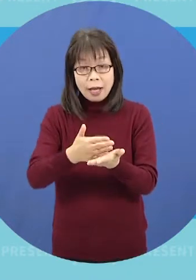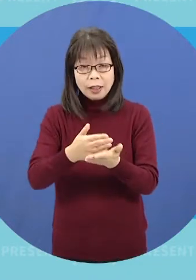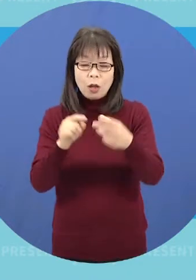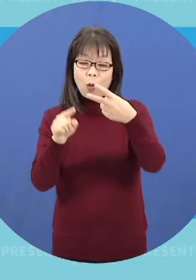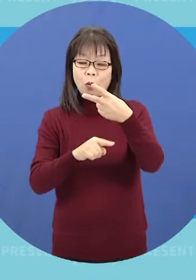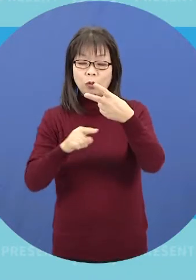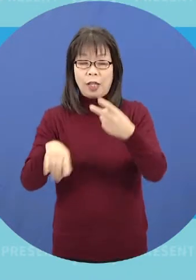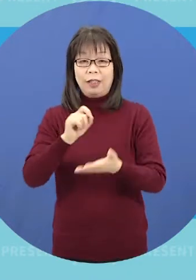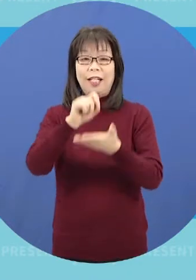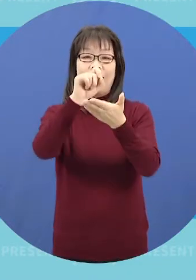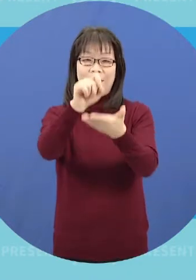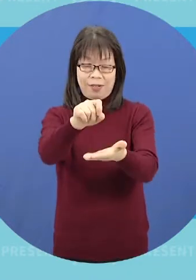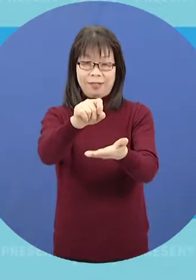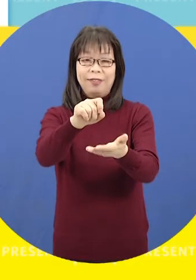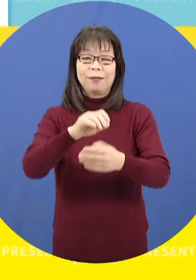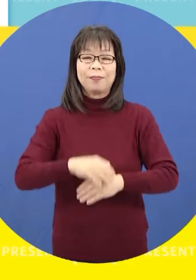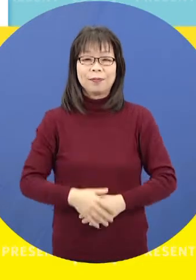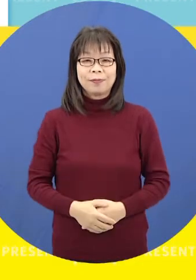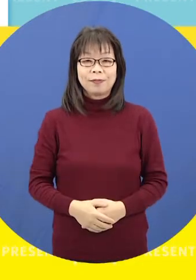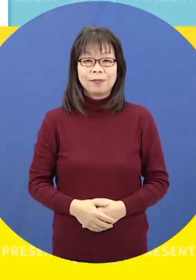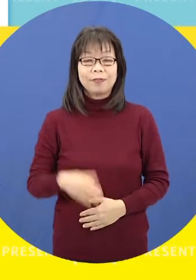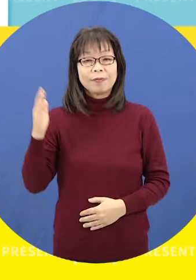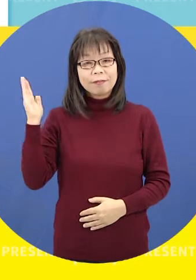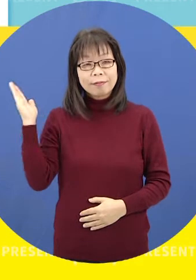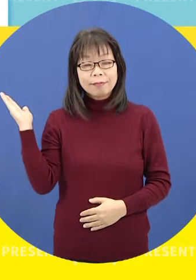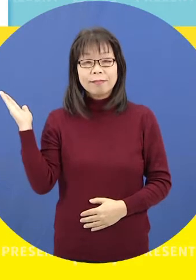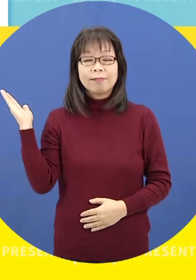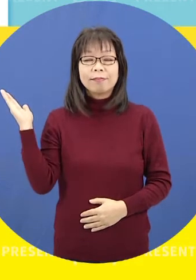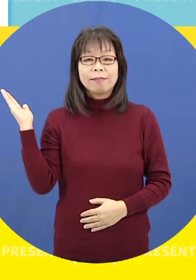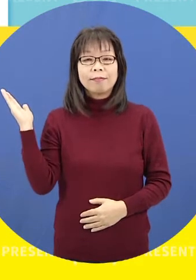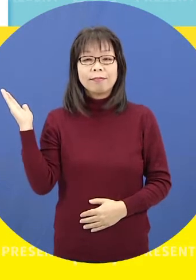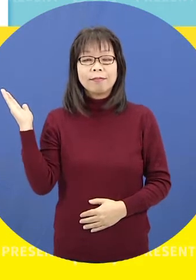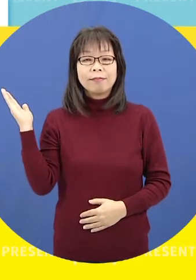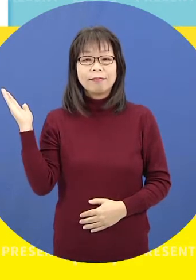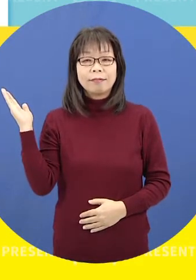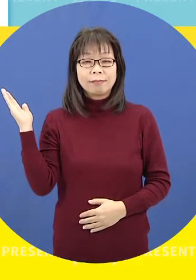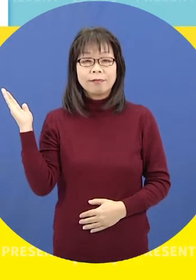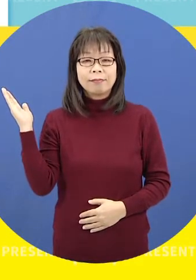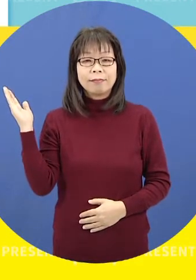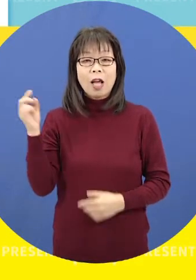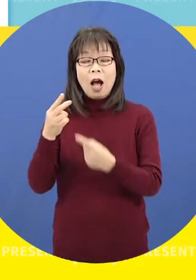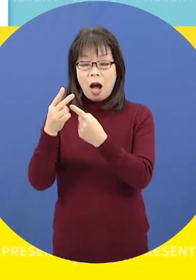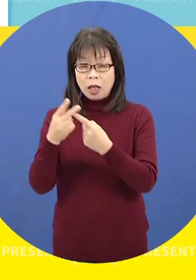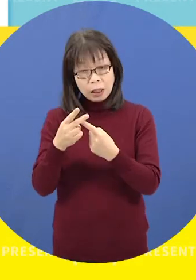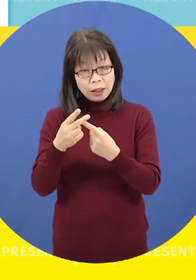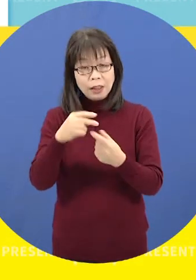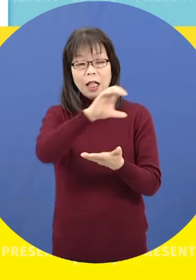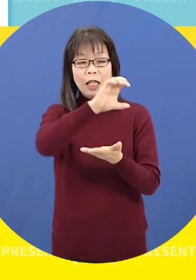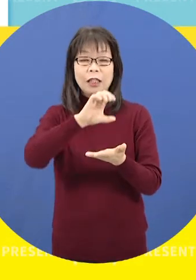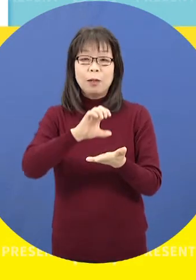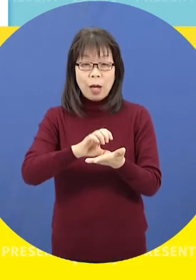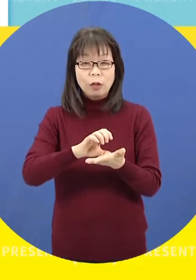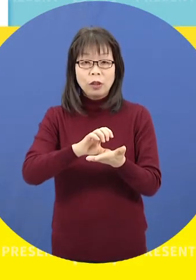2名様に差し上げます。必要事項と番組へのご感想をはがきか E メ